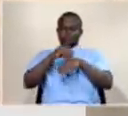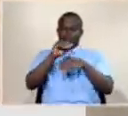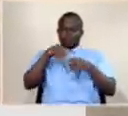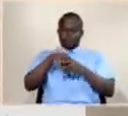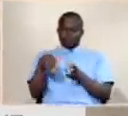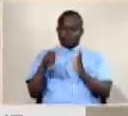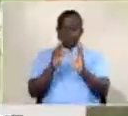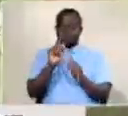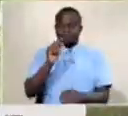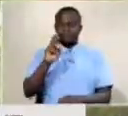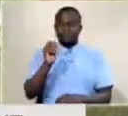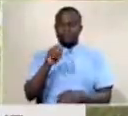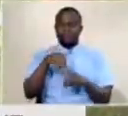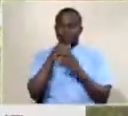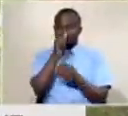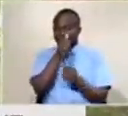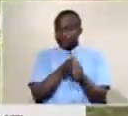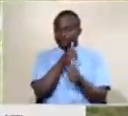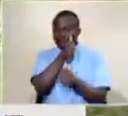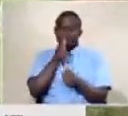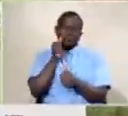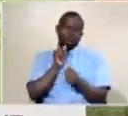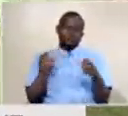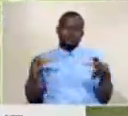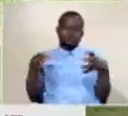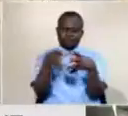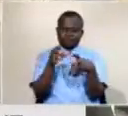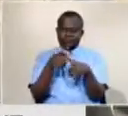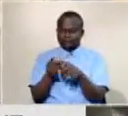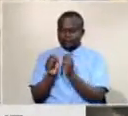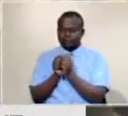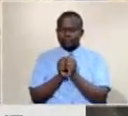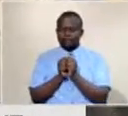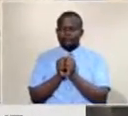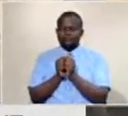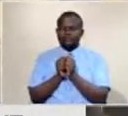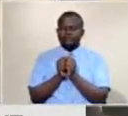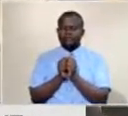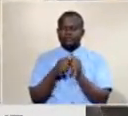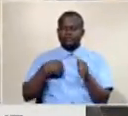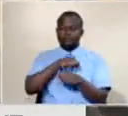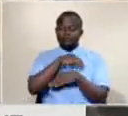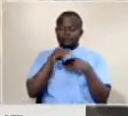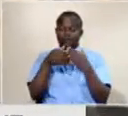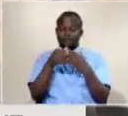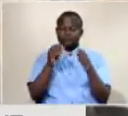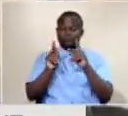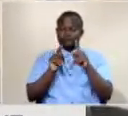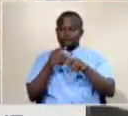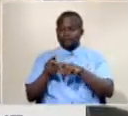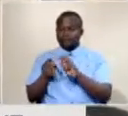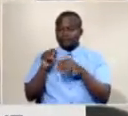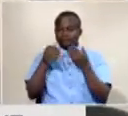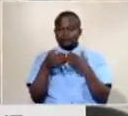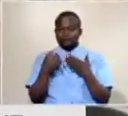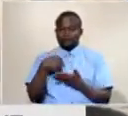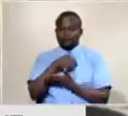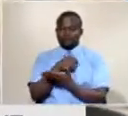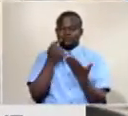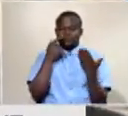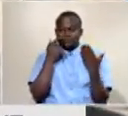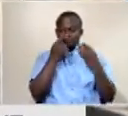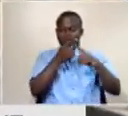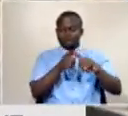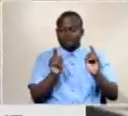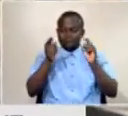barimo abaremye isoko rya Karama buri wa gatandatu bavuye mu bice bitandukanye by'akarere ka Nyagatare nyine byaduhaje n'abantu bajya batandukanye n'abantu bagenaga ingendo zigiye zitandukanye